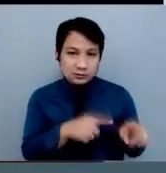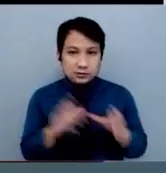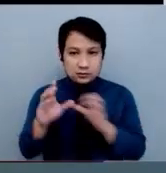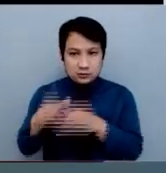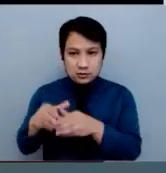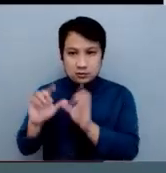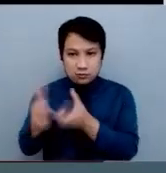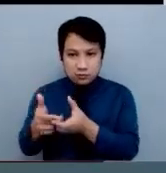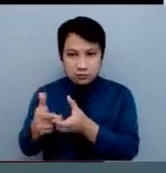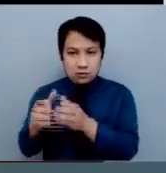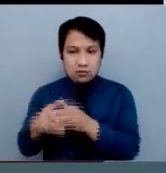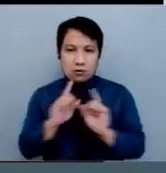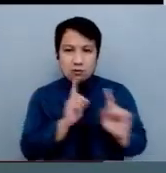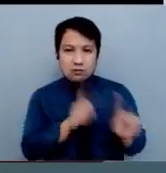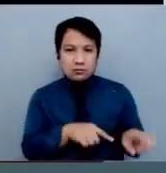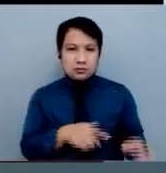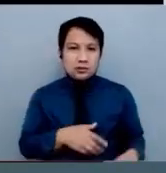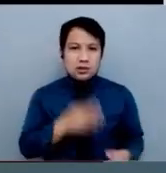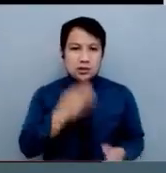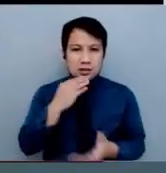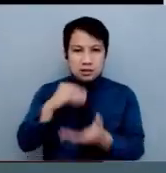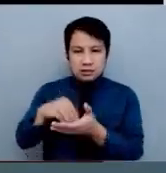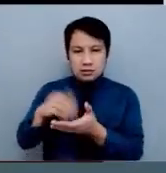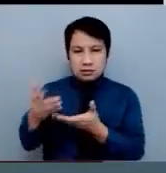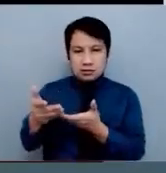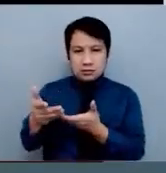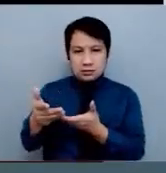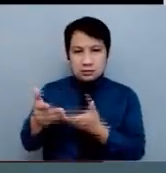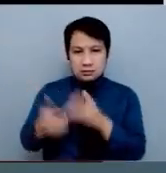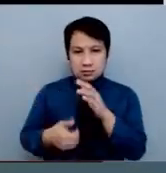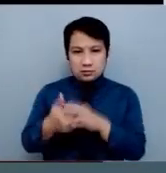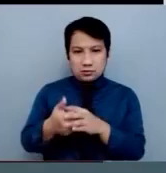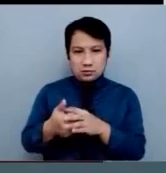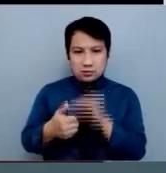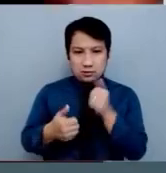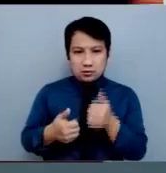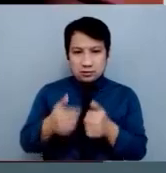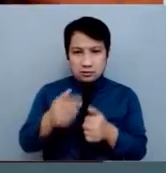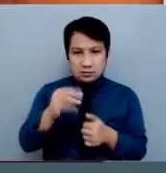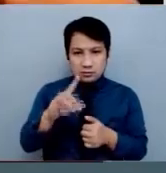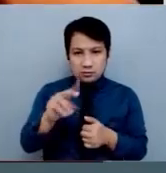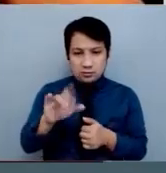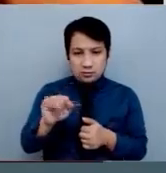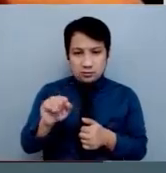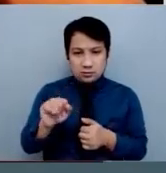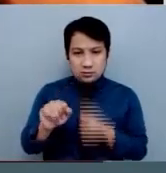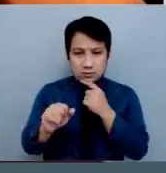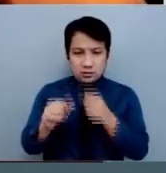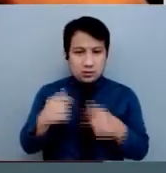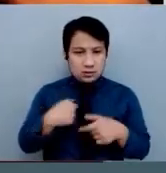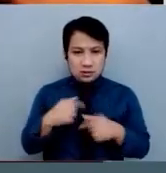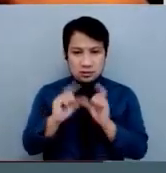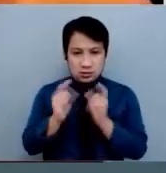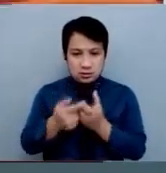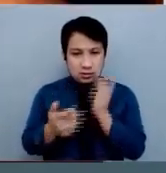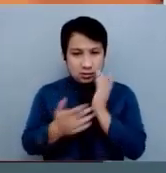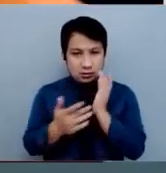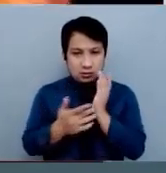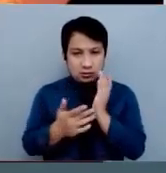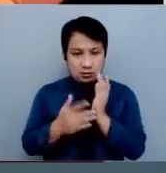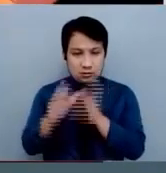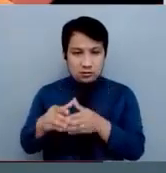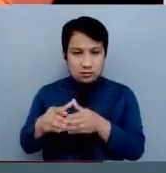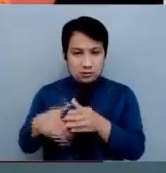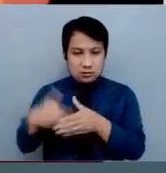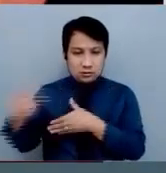committee. So nag-message ulit ako sa kanya, sir, ilalabas na to ng Manila Bulletin. Hindi to nilabas sa section ko, na technology section.